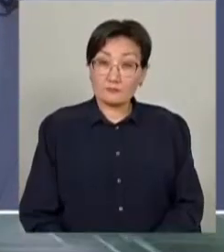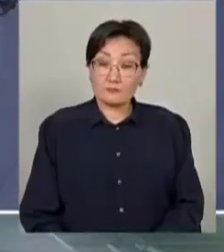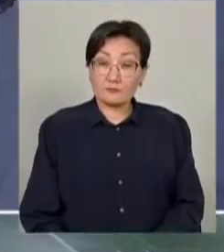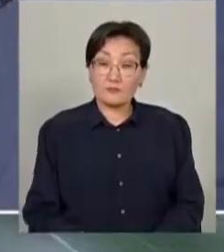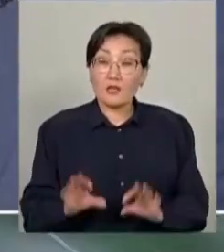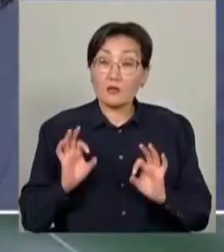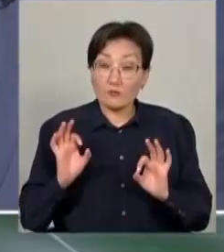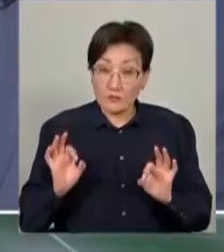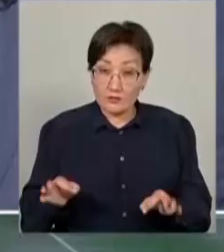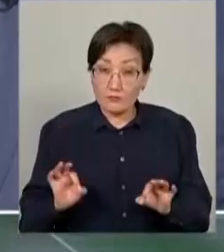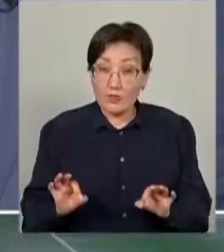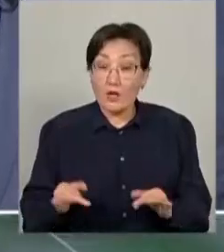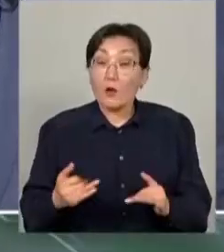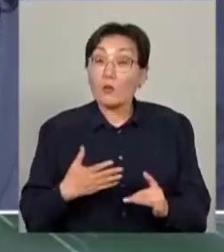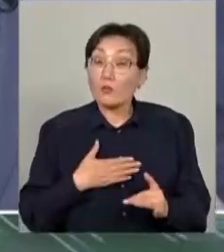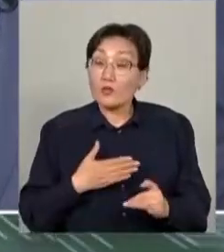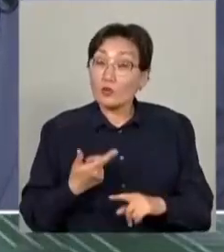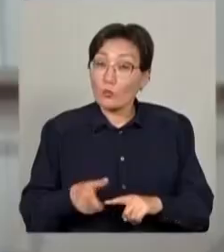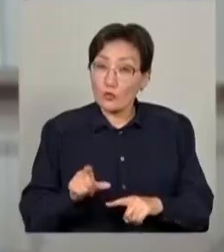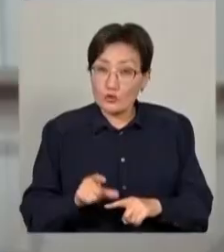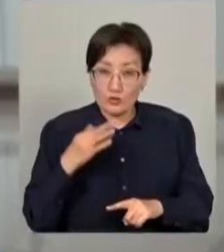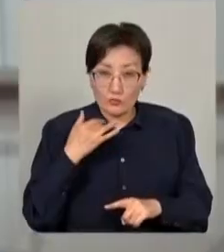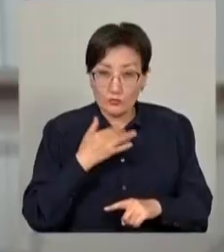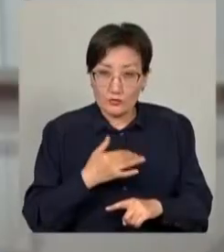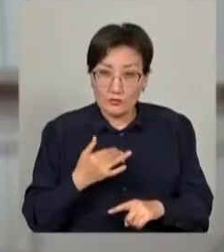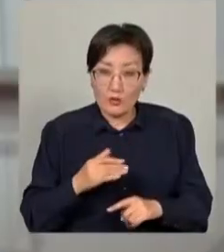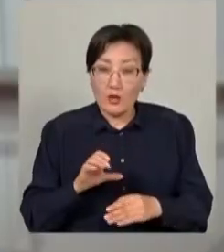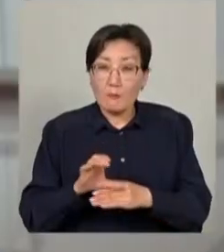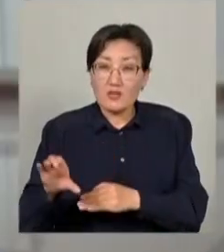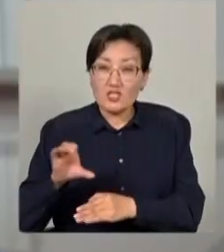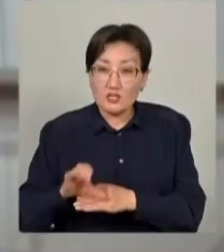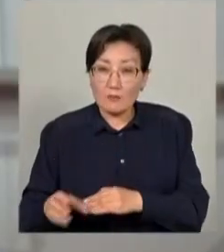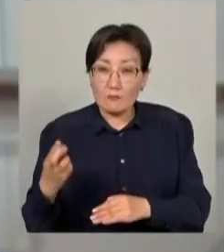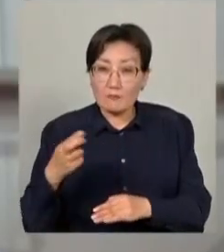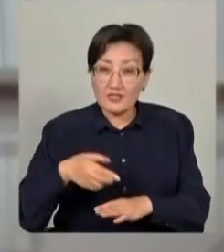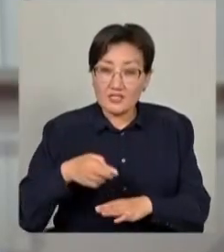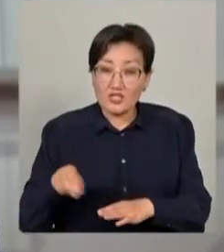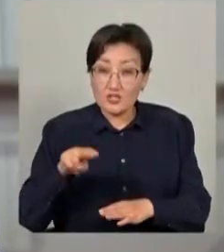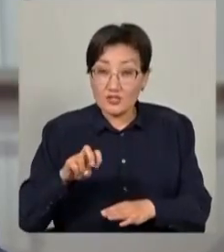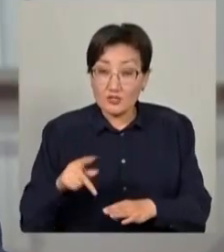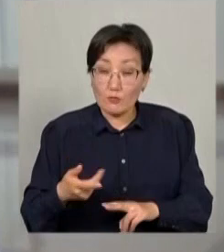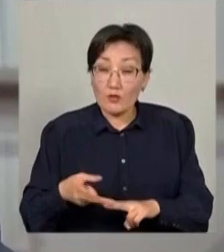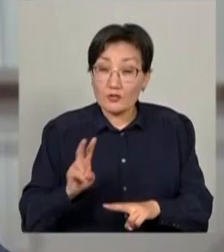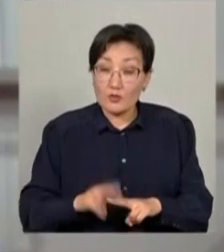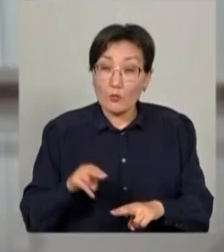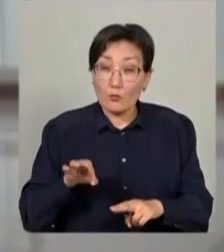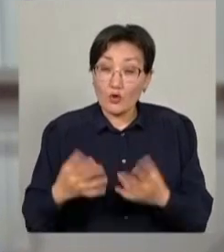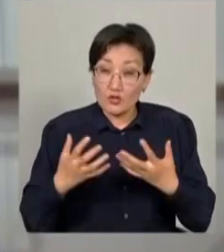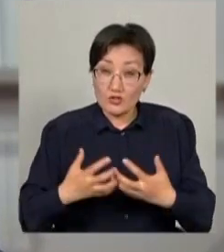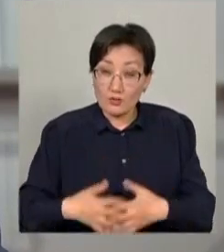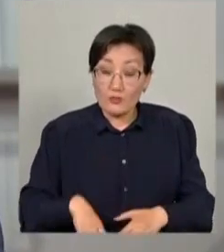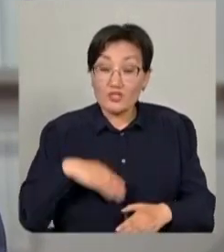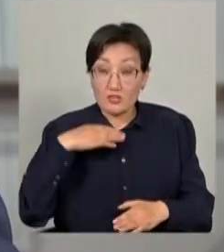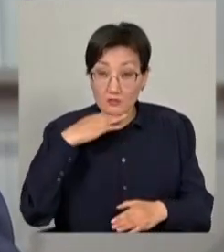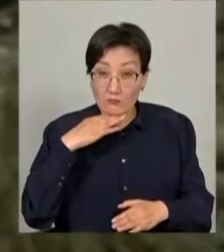Совершенно верно. Хотя мы очень много производим бензина и дизеля, которые как бы по расчетам достаточно,